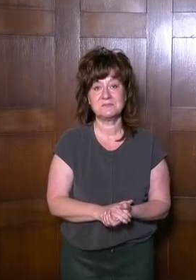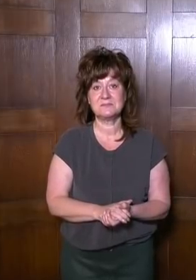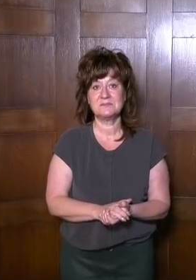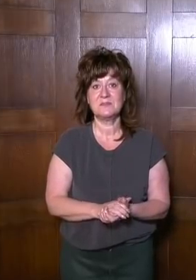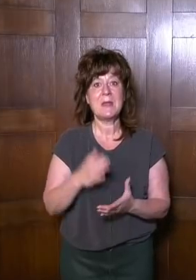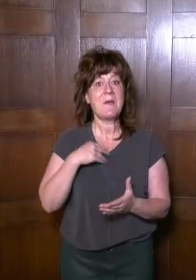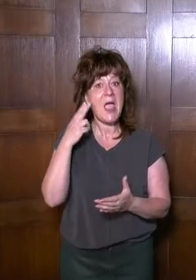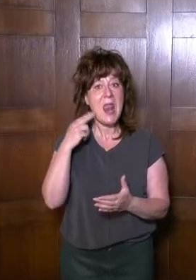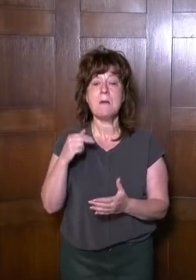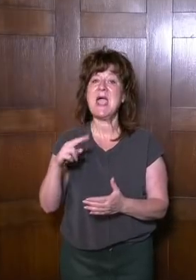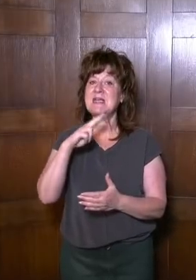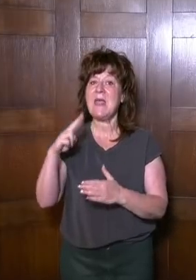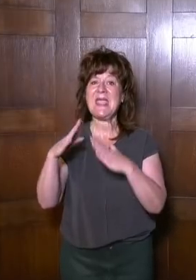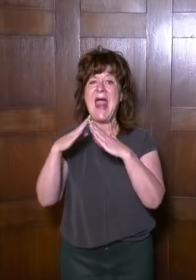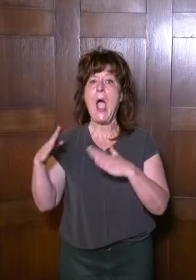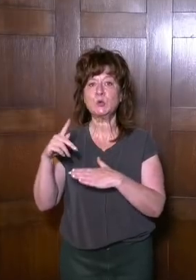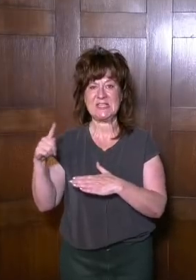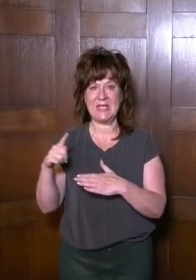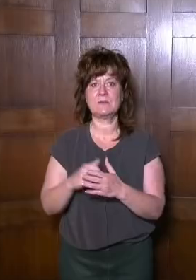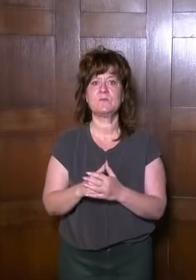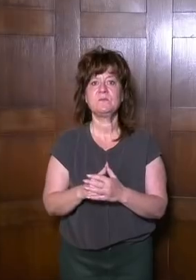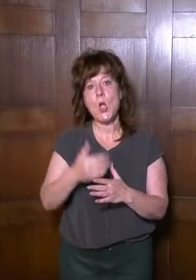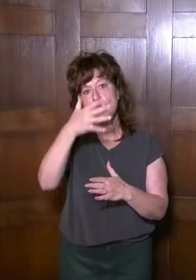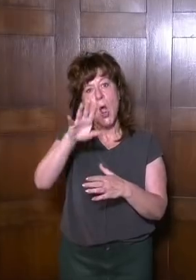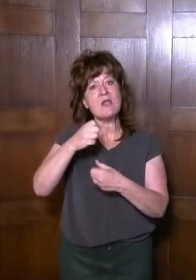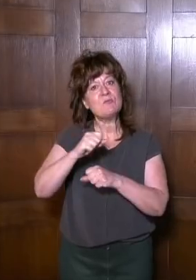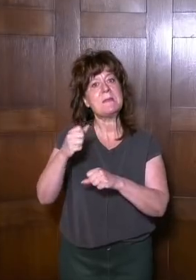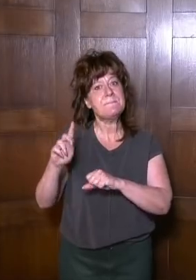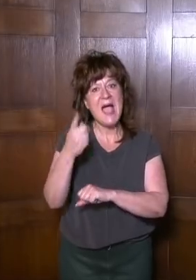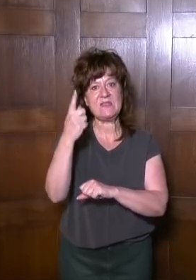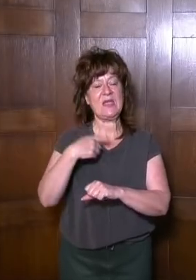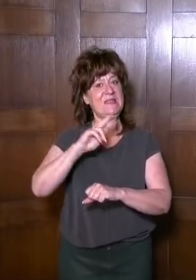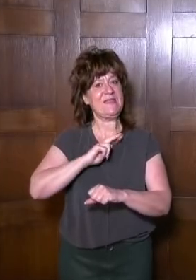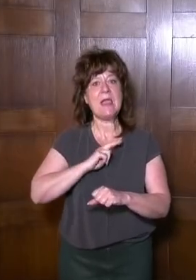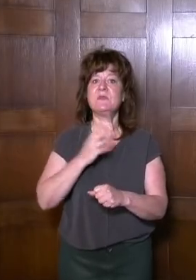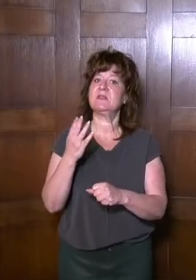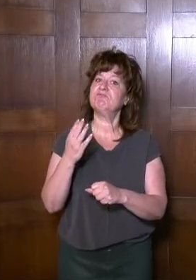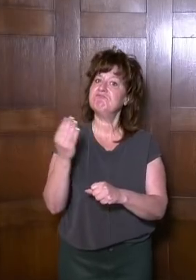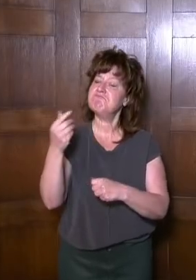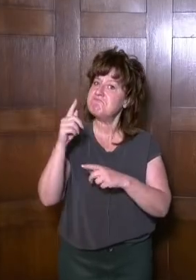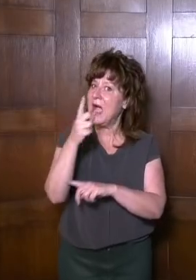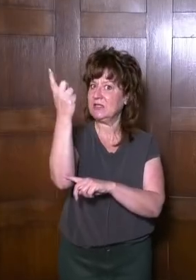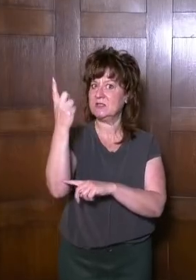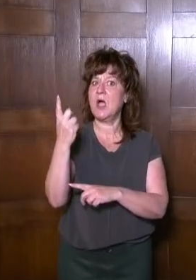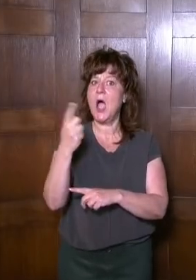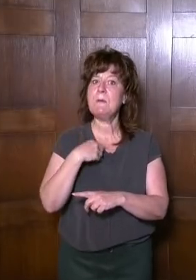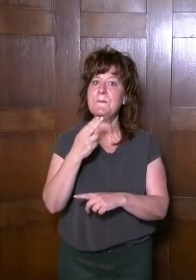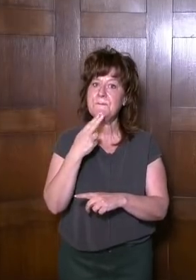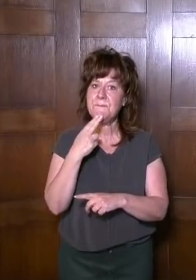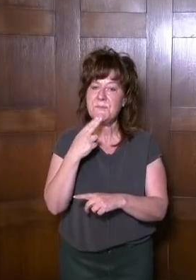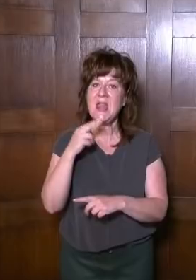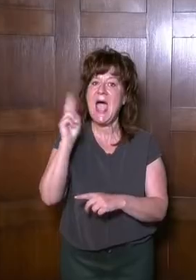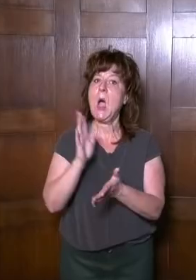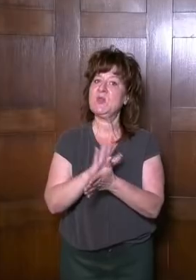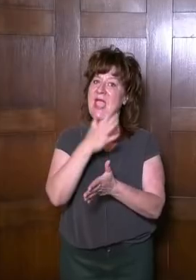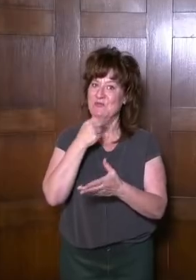Mein Name ist Katrin Hausing. Ich bin Goldschmiedemeisterin und Gestalterin und führe die Goldschmiede Hausing in Pirna, auch eine sehr schöne